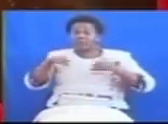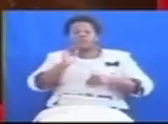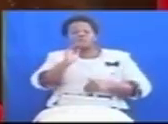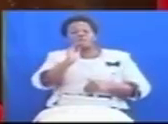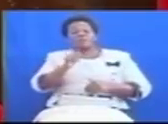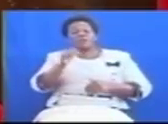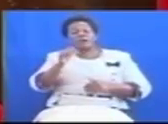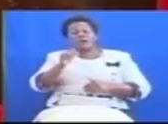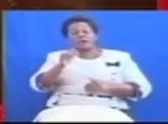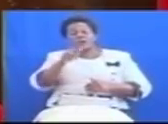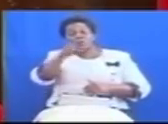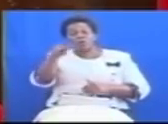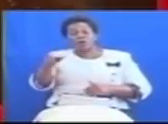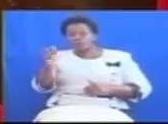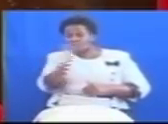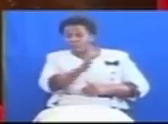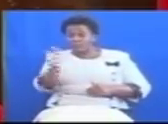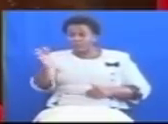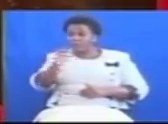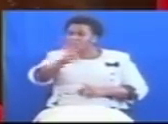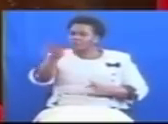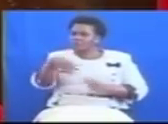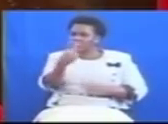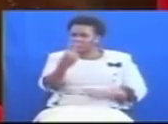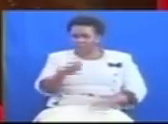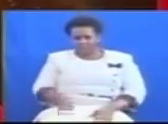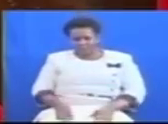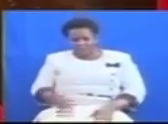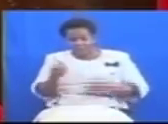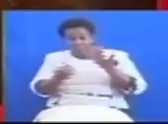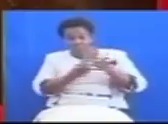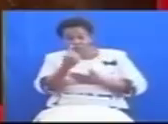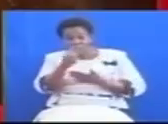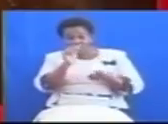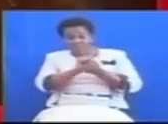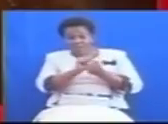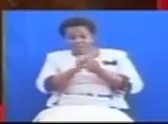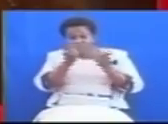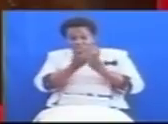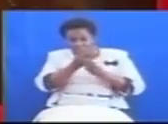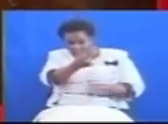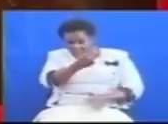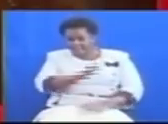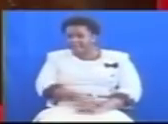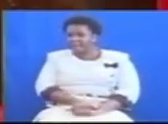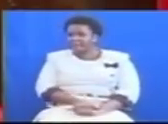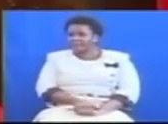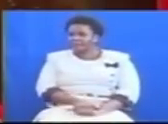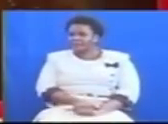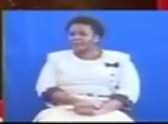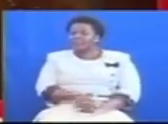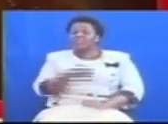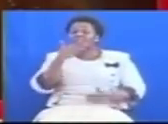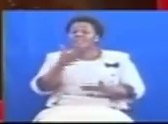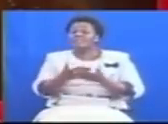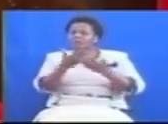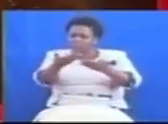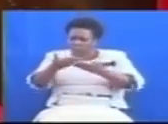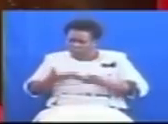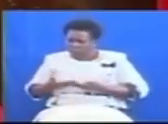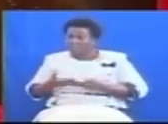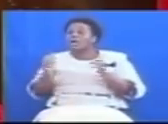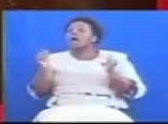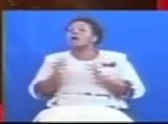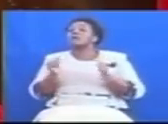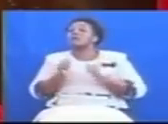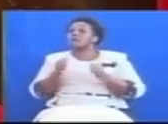mbili ni kwamba yanapojitokeza mambo kama haya, kama hili alilosema mheshimiwa mbunge, yaletwe kwetu haraka, kwa sababu ni masuala